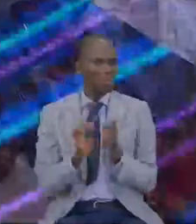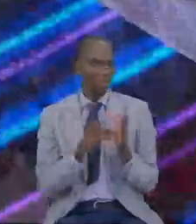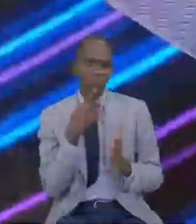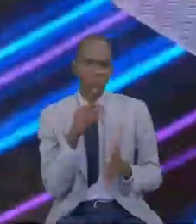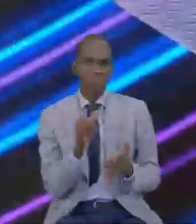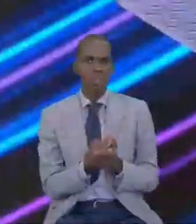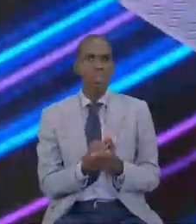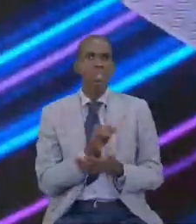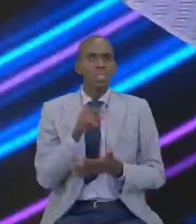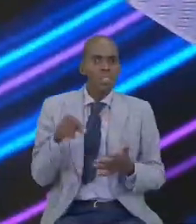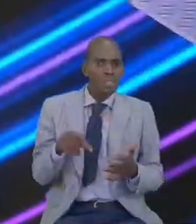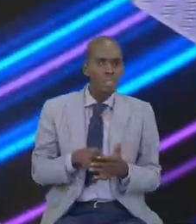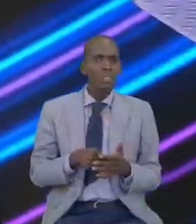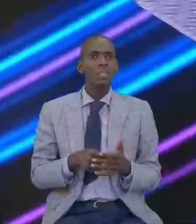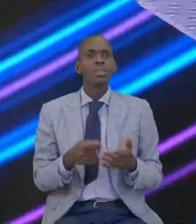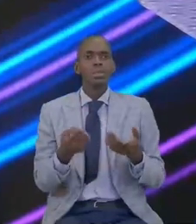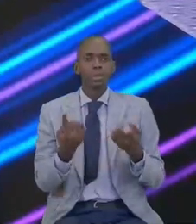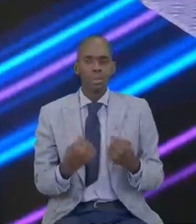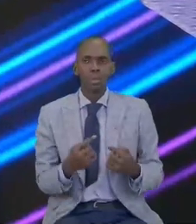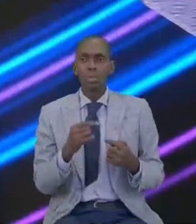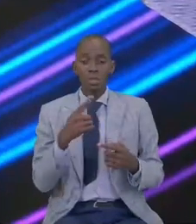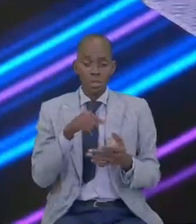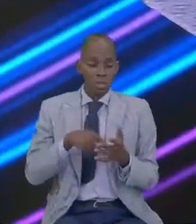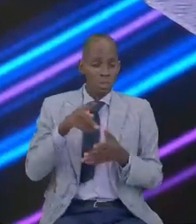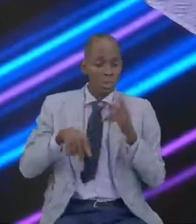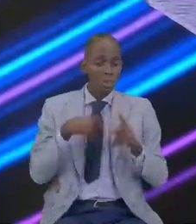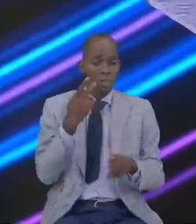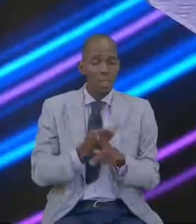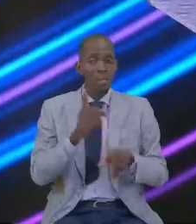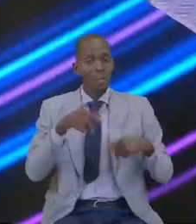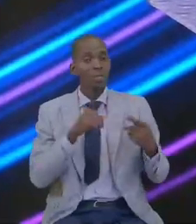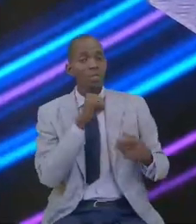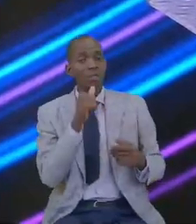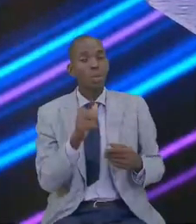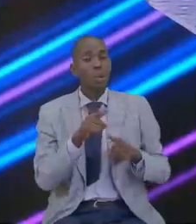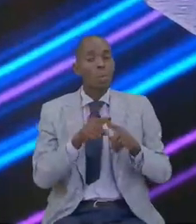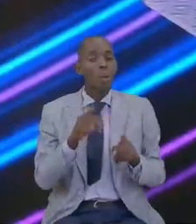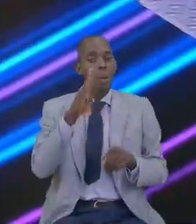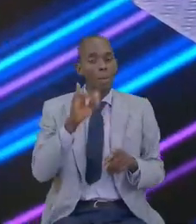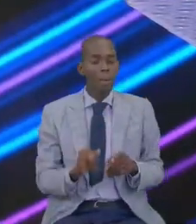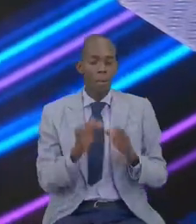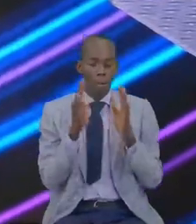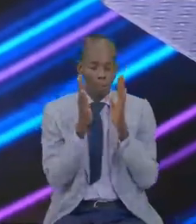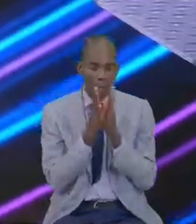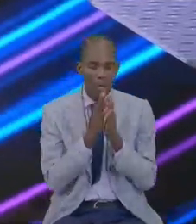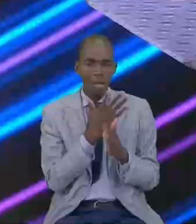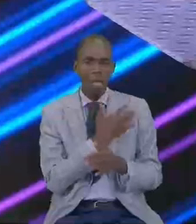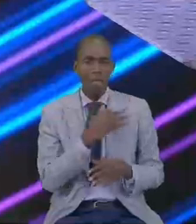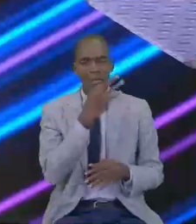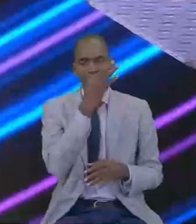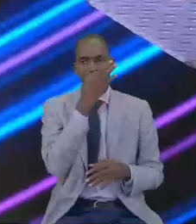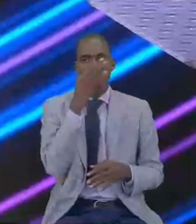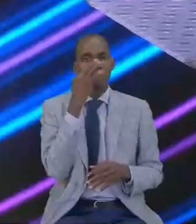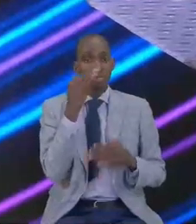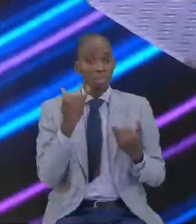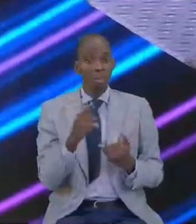sort que par la prière et le jeûne. Tu es marié maintenant. Ton mari ne te permet pas